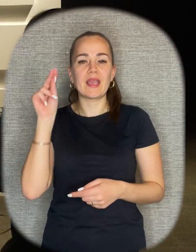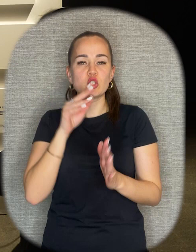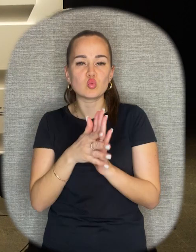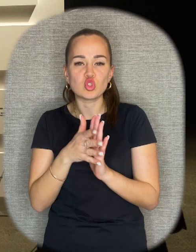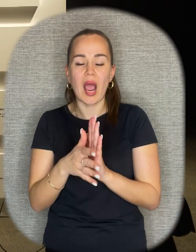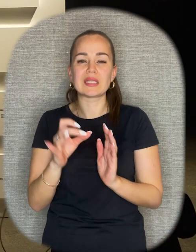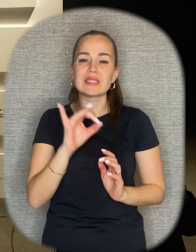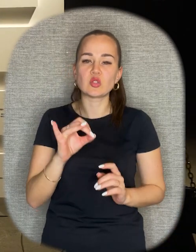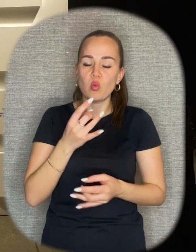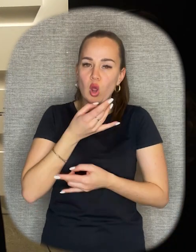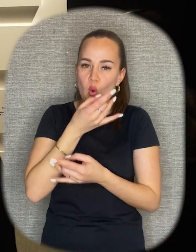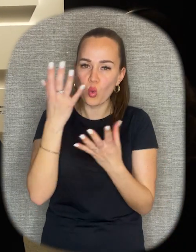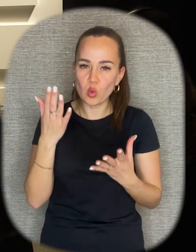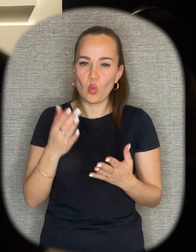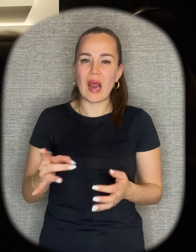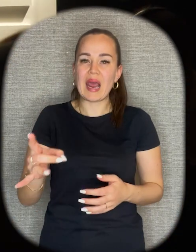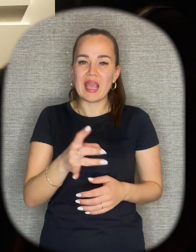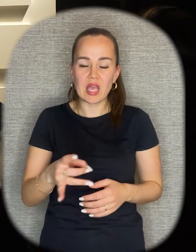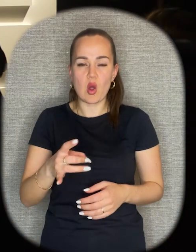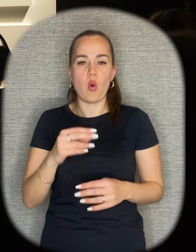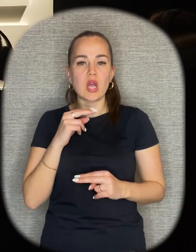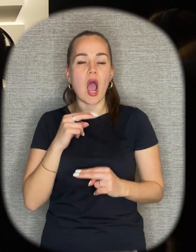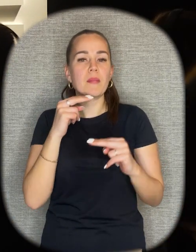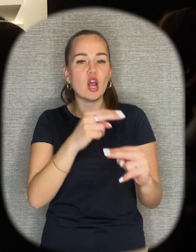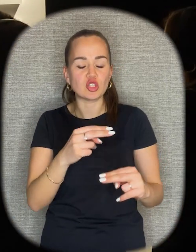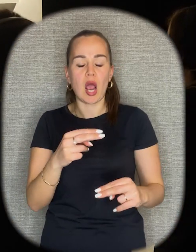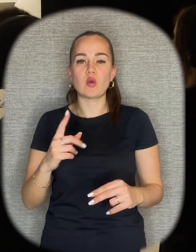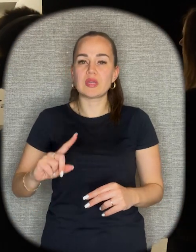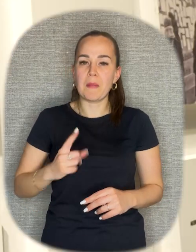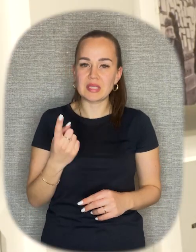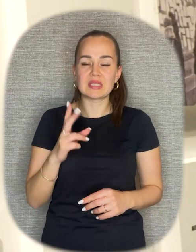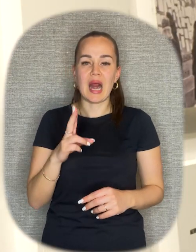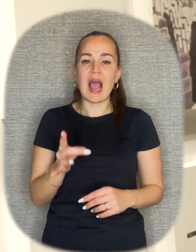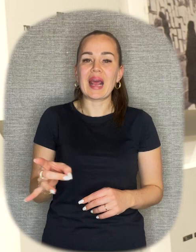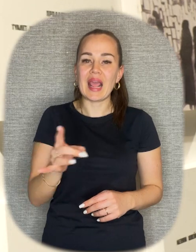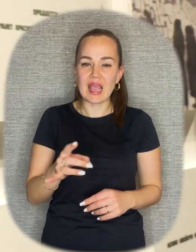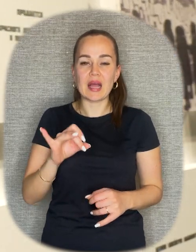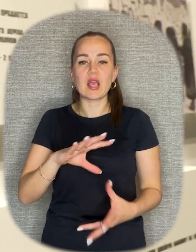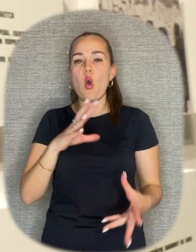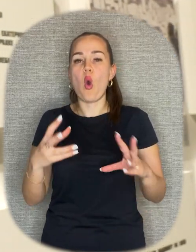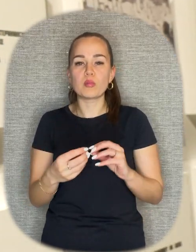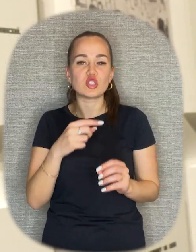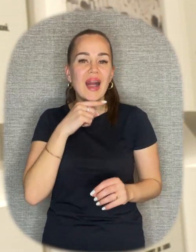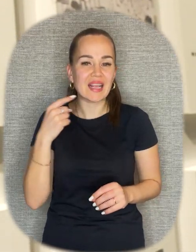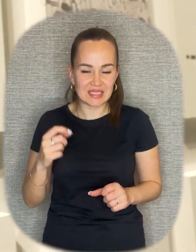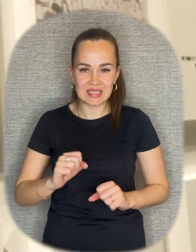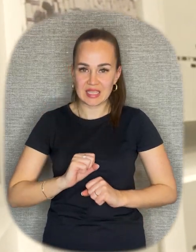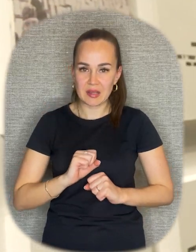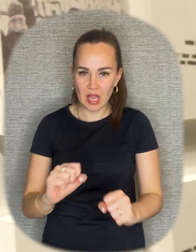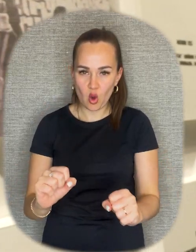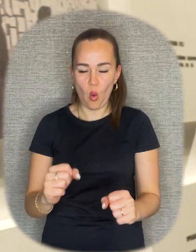история региональной культуры обращаются мастера к региональным и к